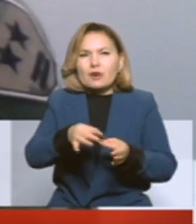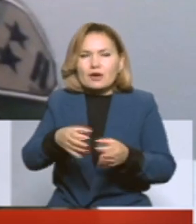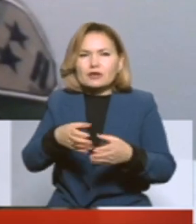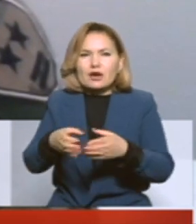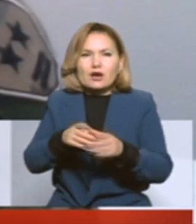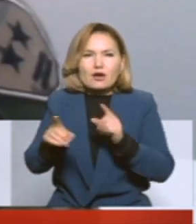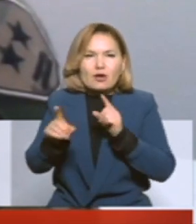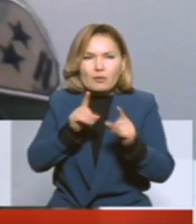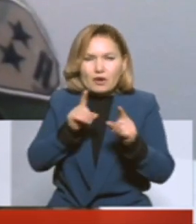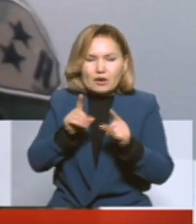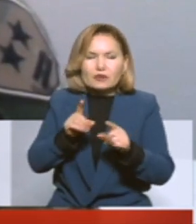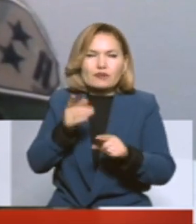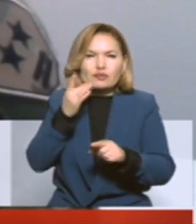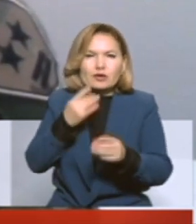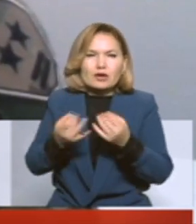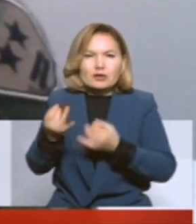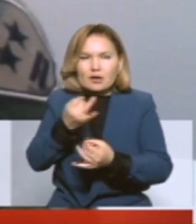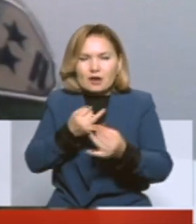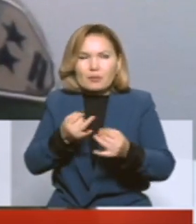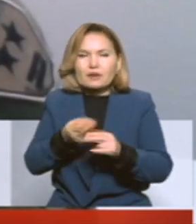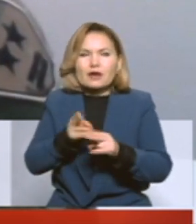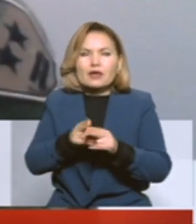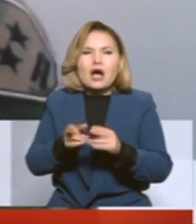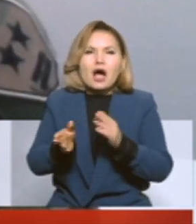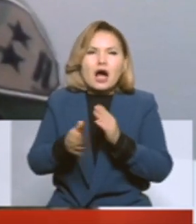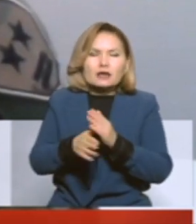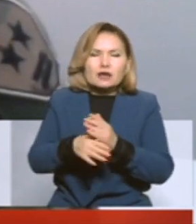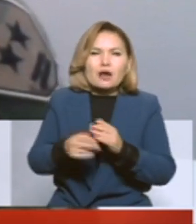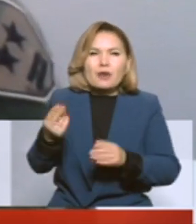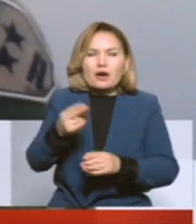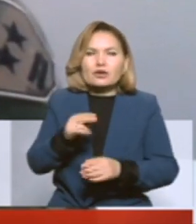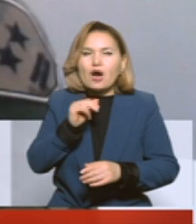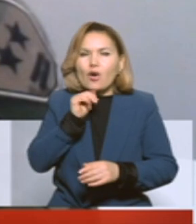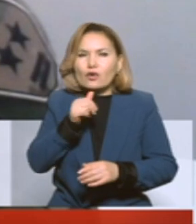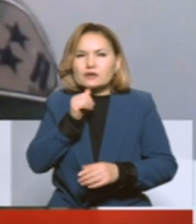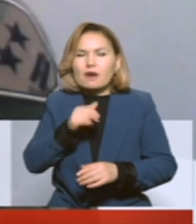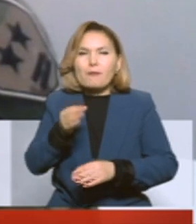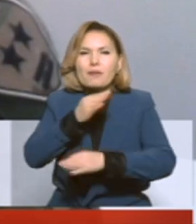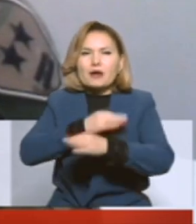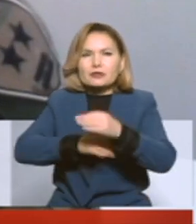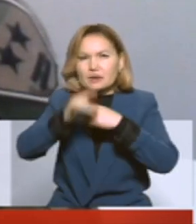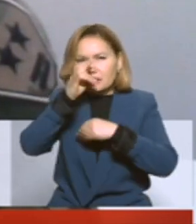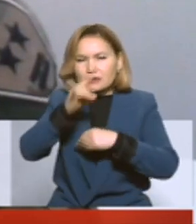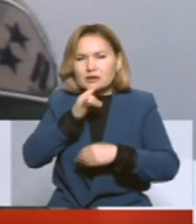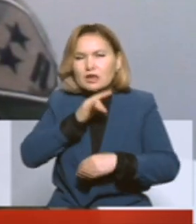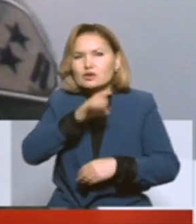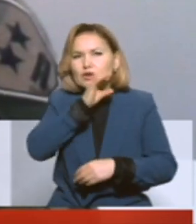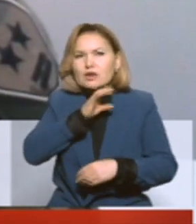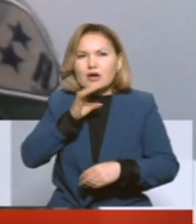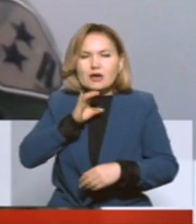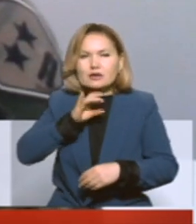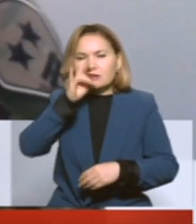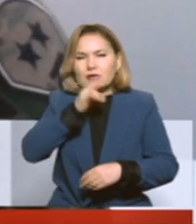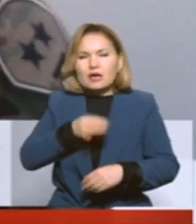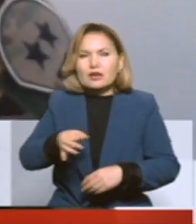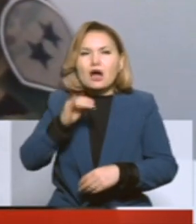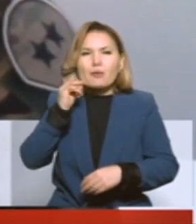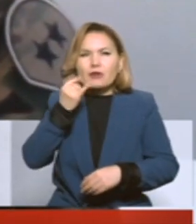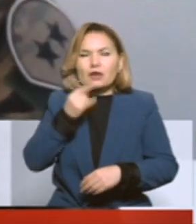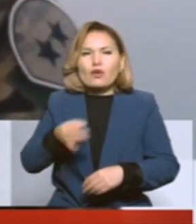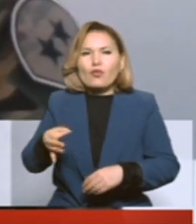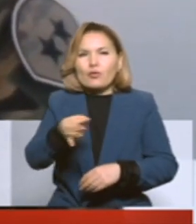штабтың бақылауында Атырау, Ақтөбе, Ақмола, Қостанай, Батыс Қазақстан, Солтүстік Қазақстан және Павлодар